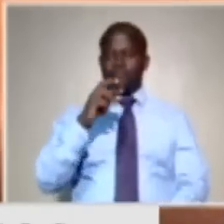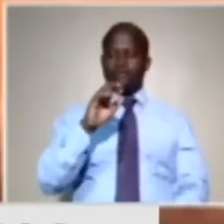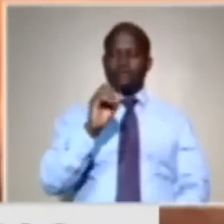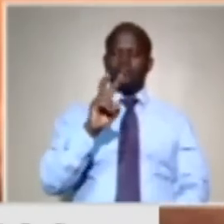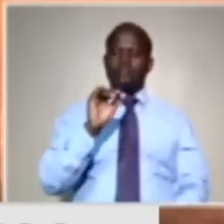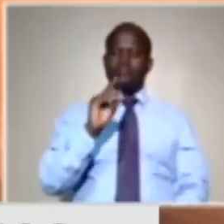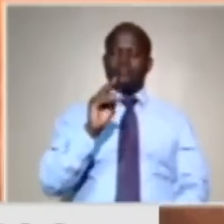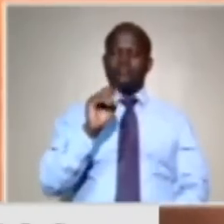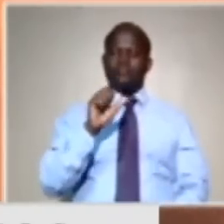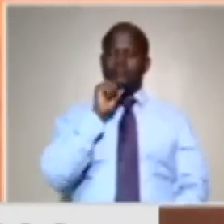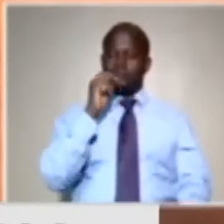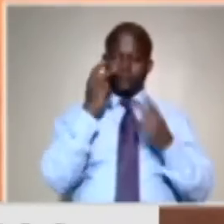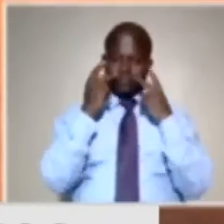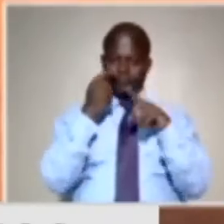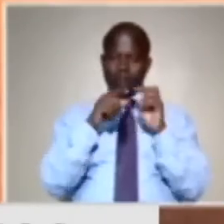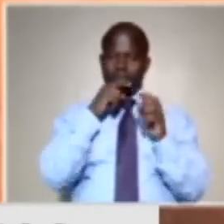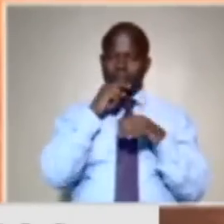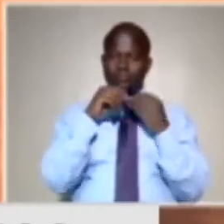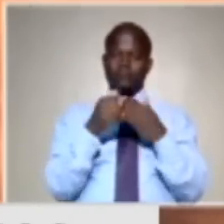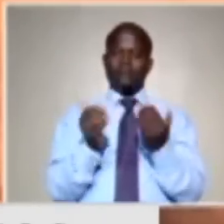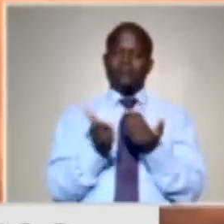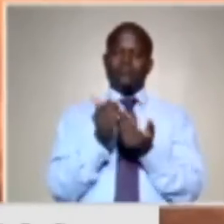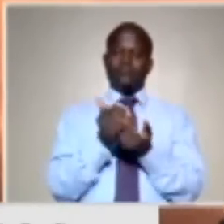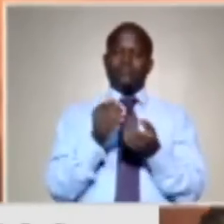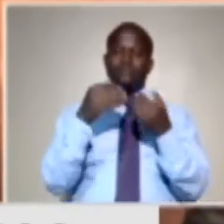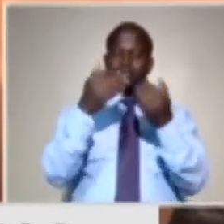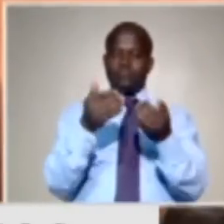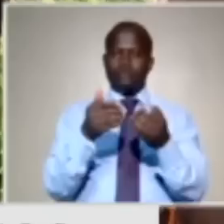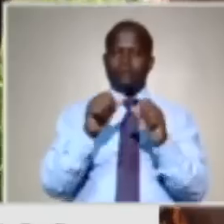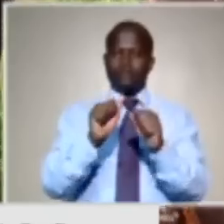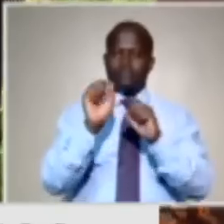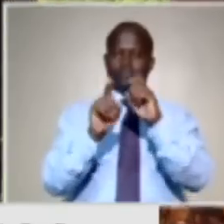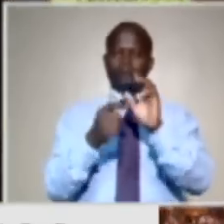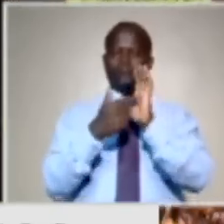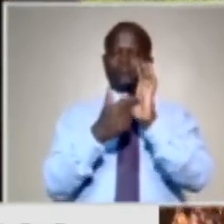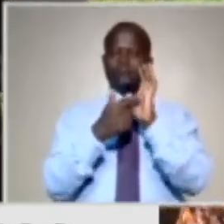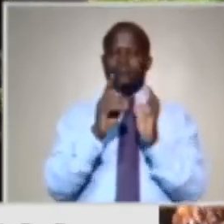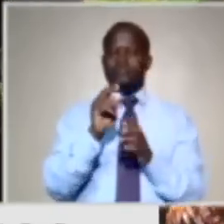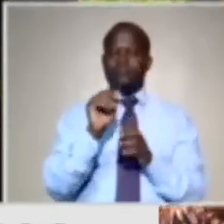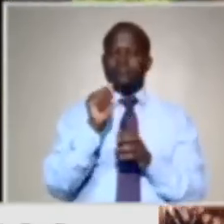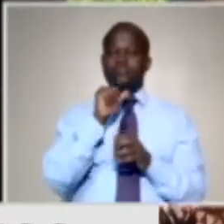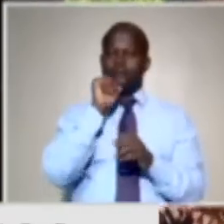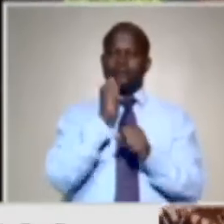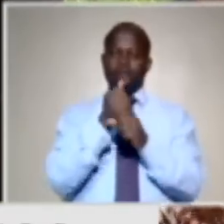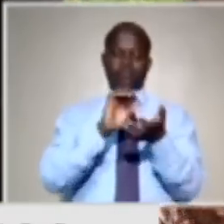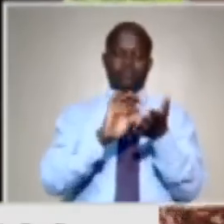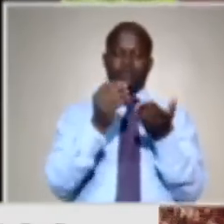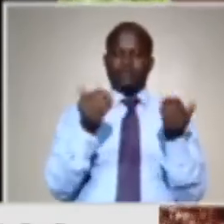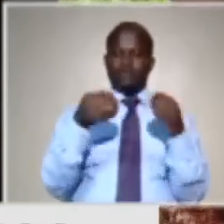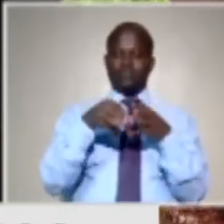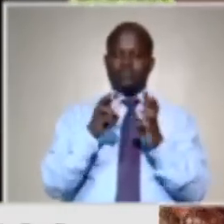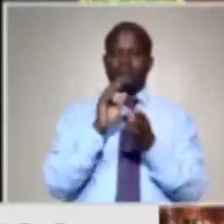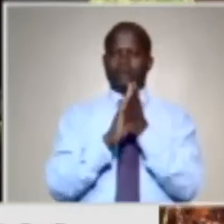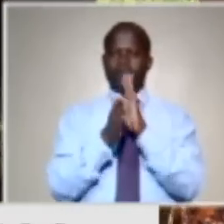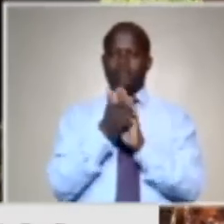Providence ataraboneka gusa abagabo barera abana bakabaha amezi atatu yo gufatisha ibizamini ndangasano DNA batabikora bakazandikwaho abana mu buryo bwa